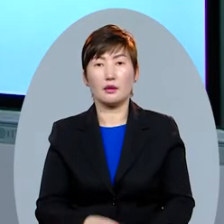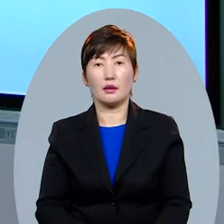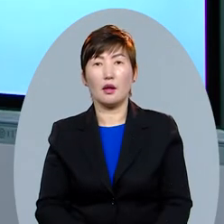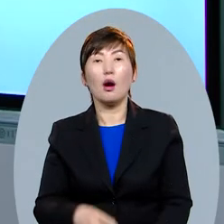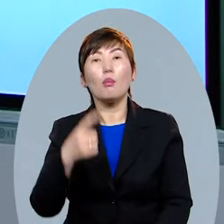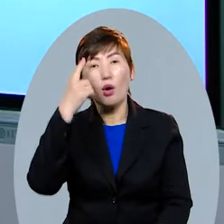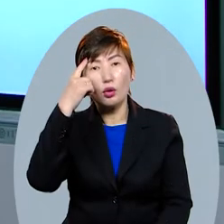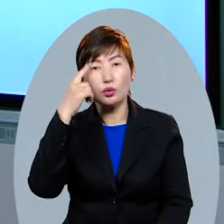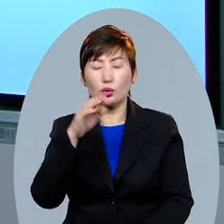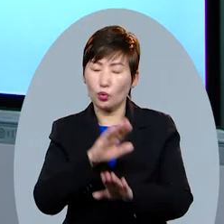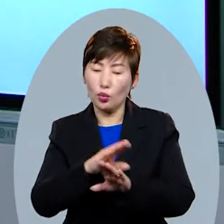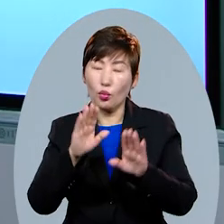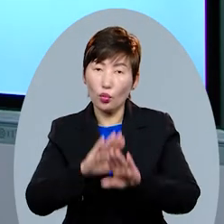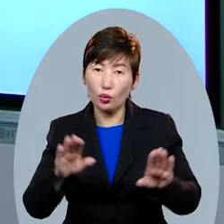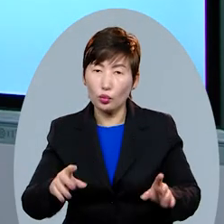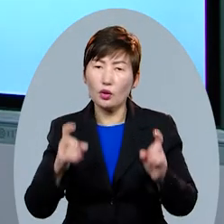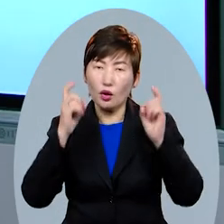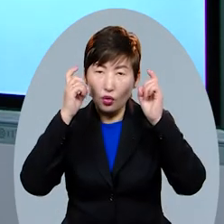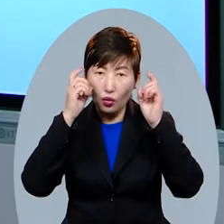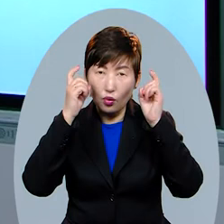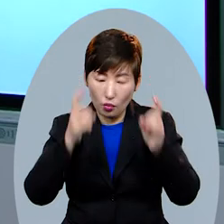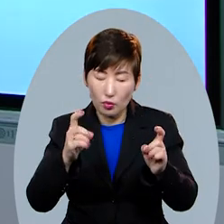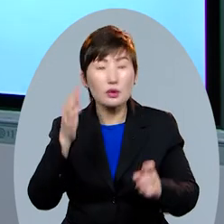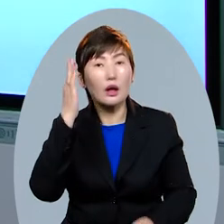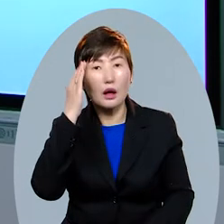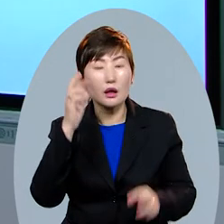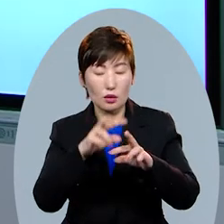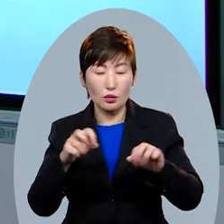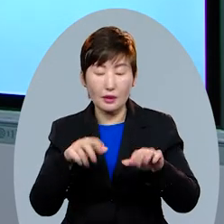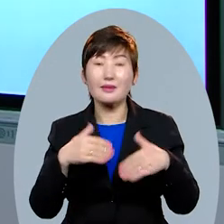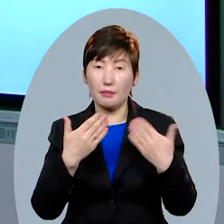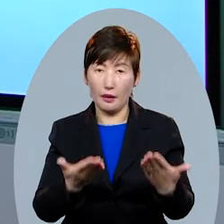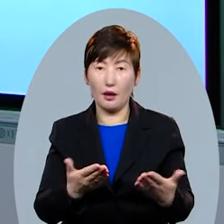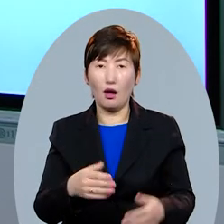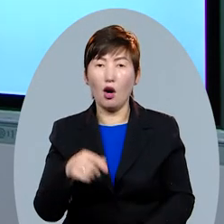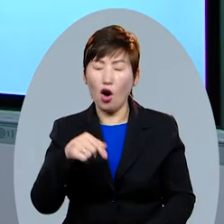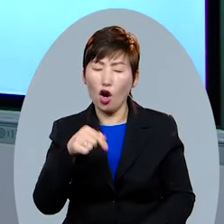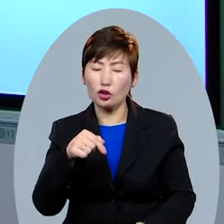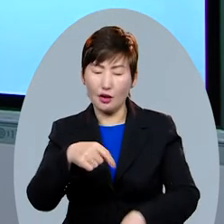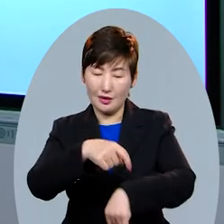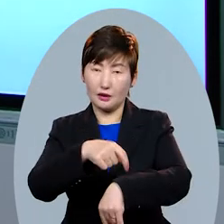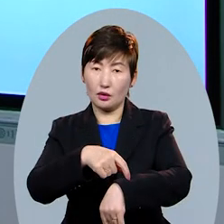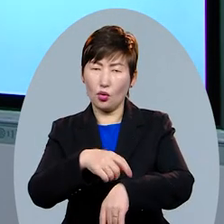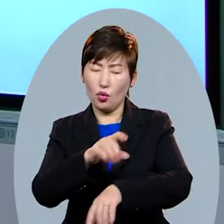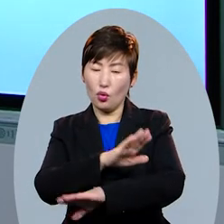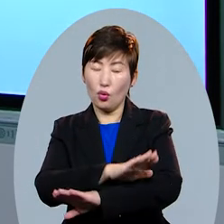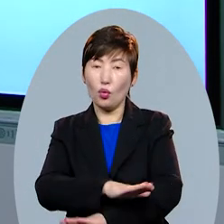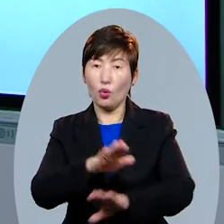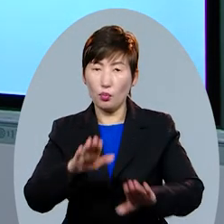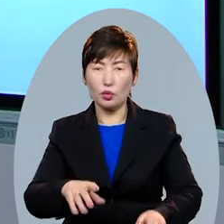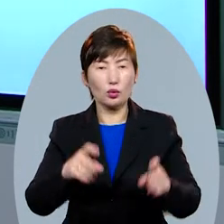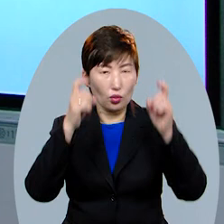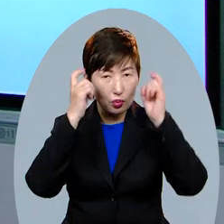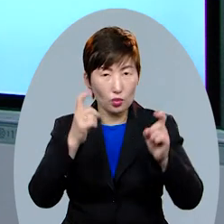төхөн монголчууд өр хүүхдээ хүмүүжүүлж ирсэн уламжлалт арга ухаанаас судлаа. Тэгвэл орчин үед бас хүүхэд хүмүүжүүлэх